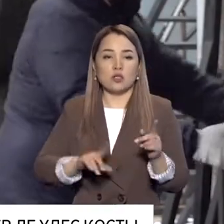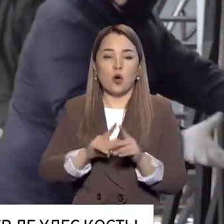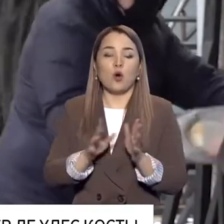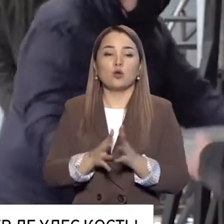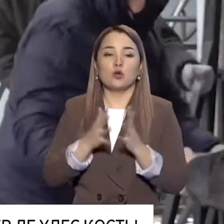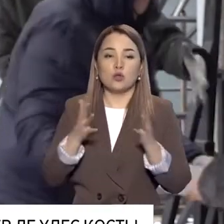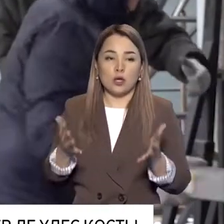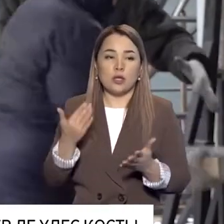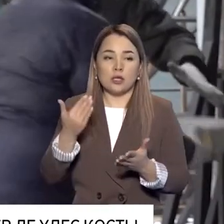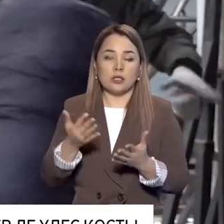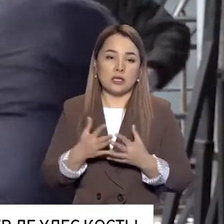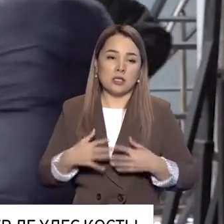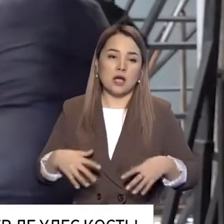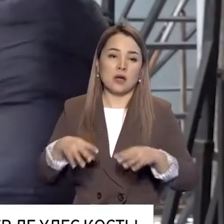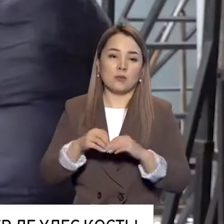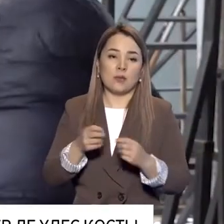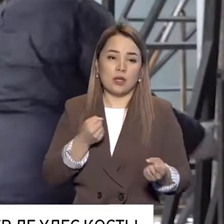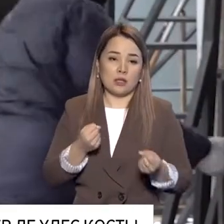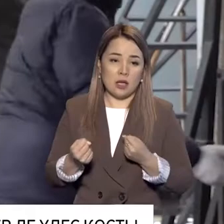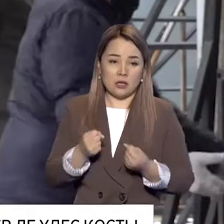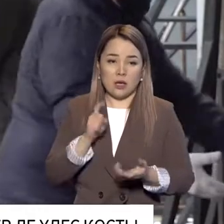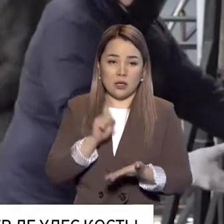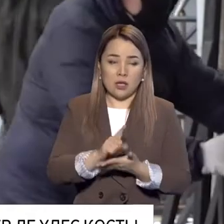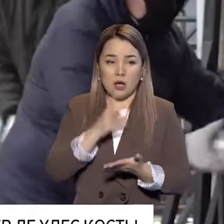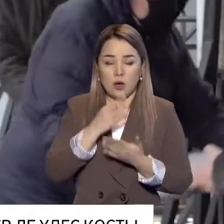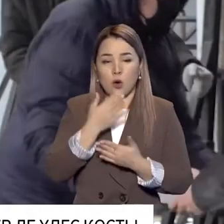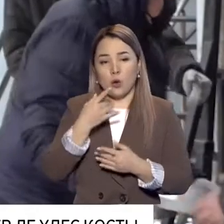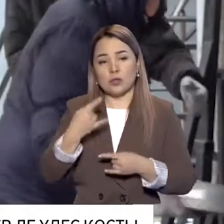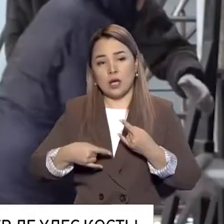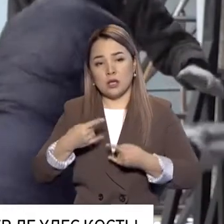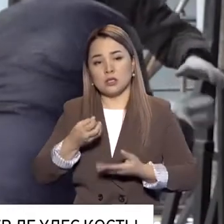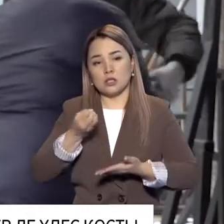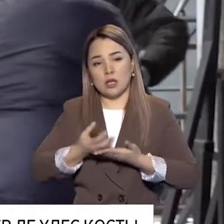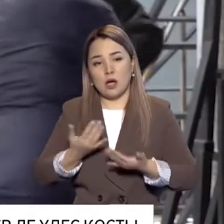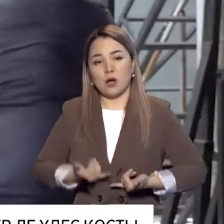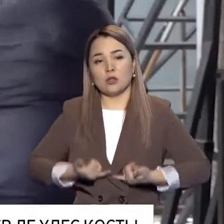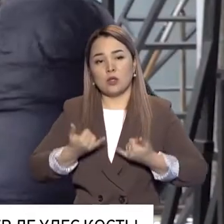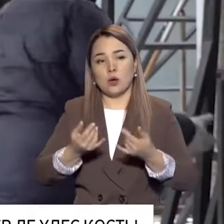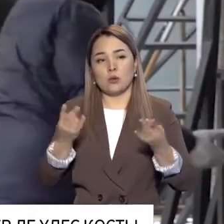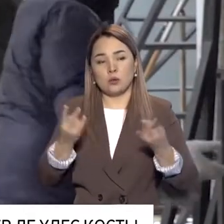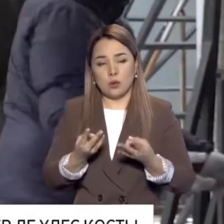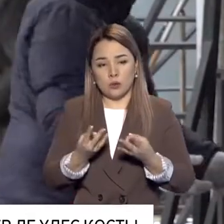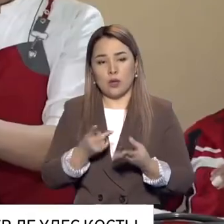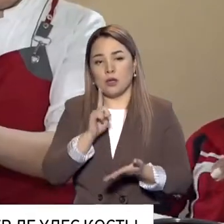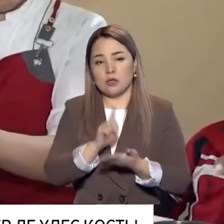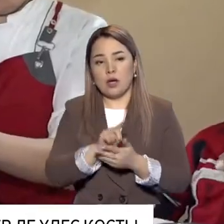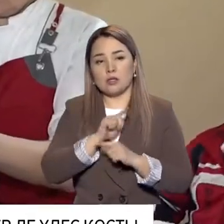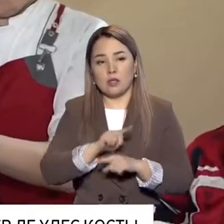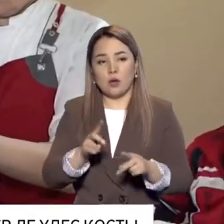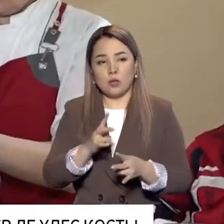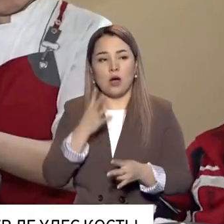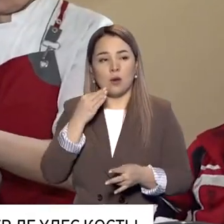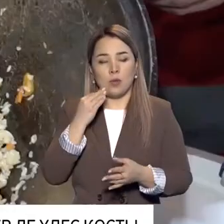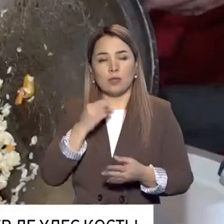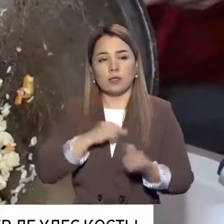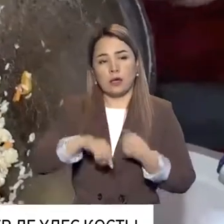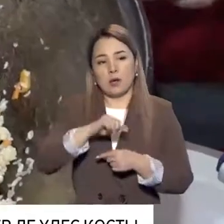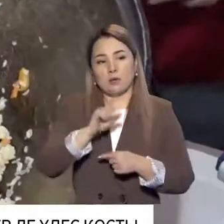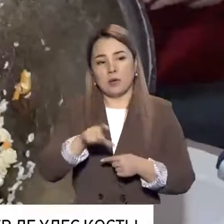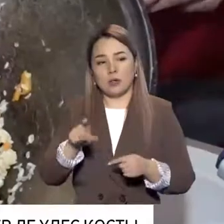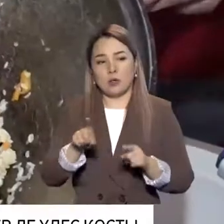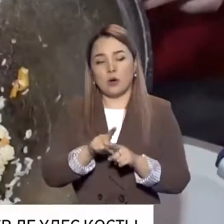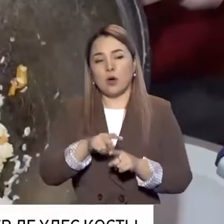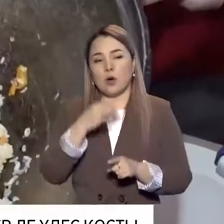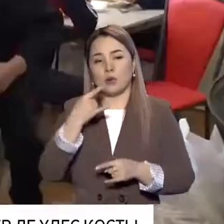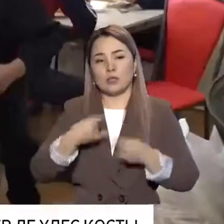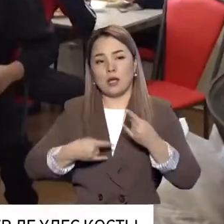үлкен шаңырақ. Сондықтан да біз ұлттық арнаны қадірлеуіміз керек, қастерлеуіміз керек. Алматылық кәсіпкерлерде ұлттық